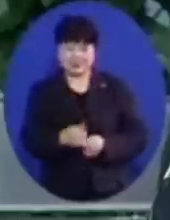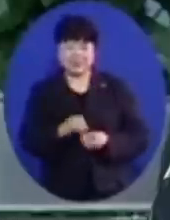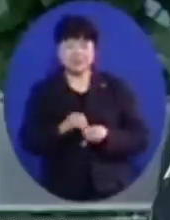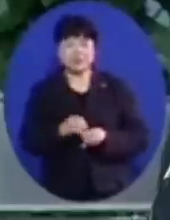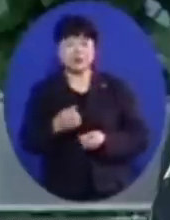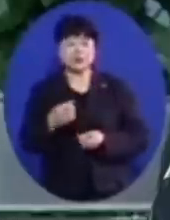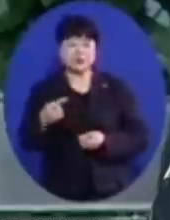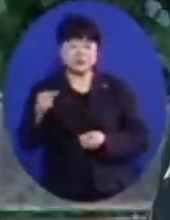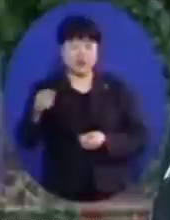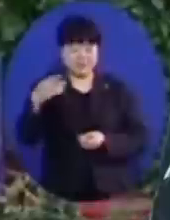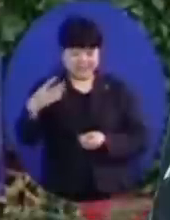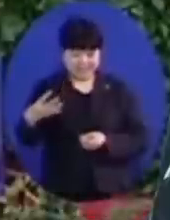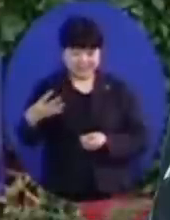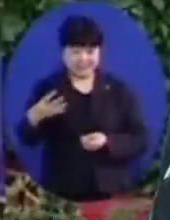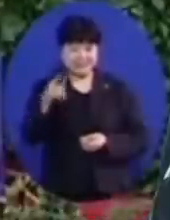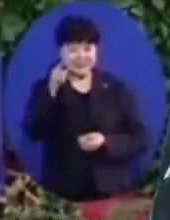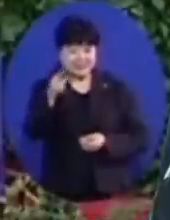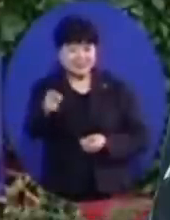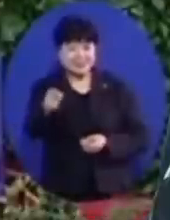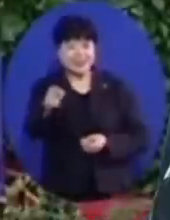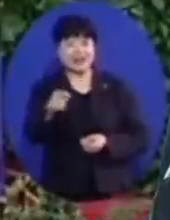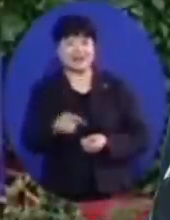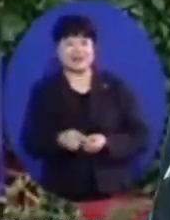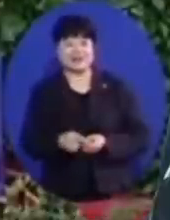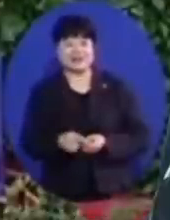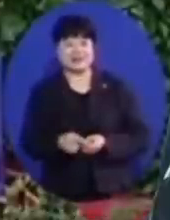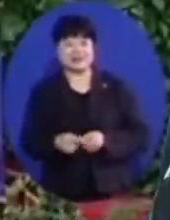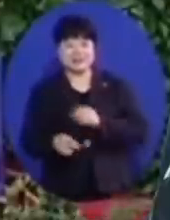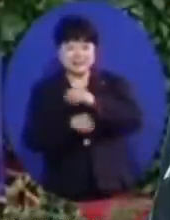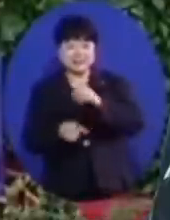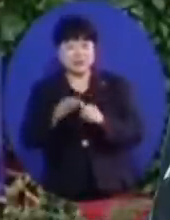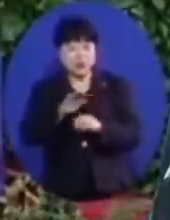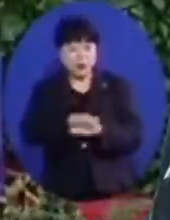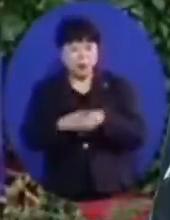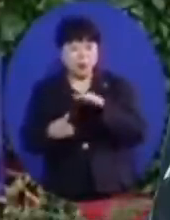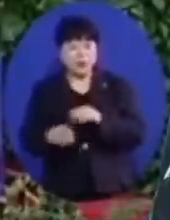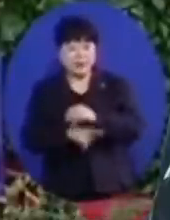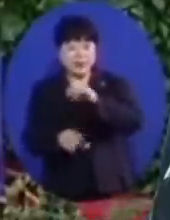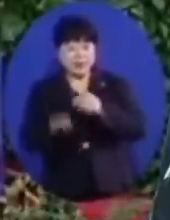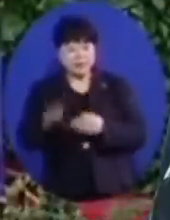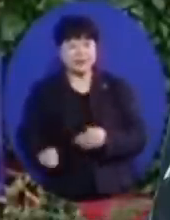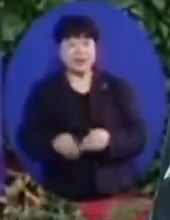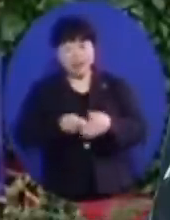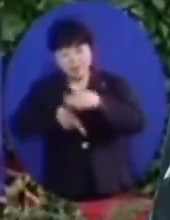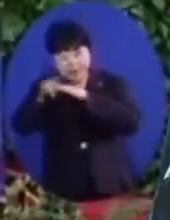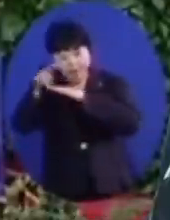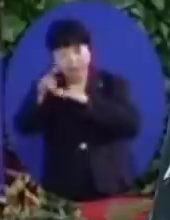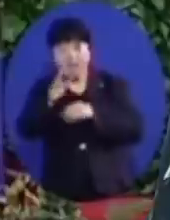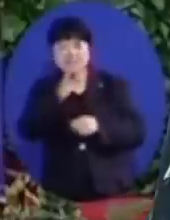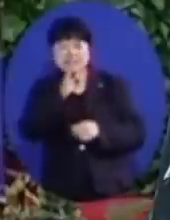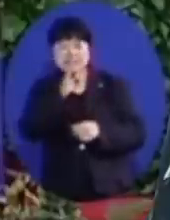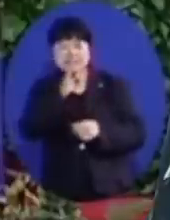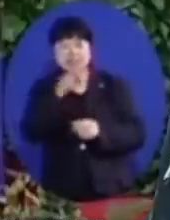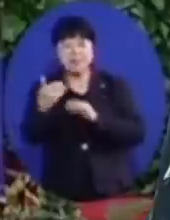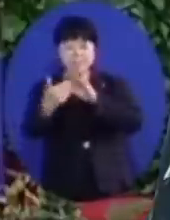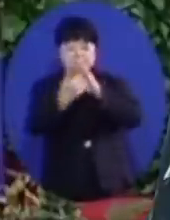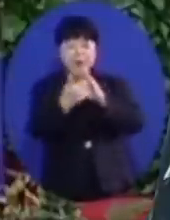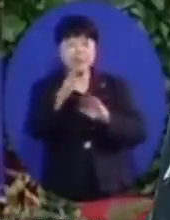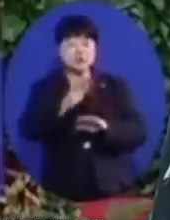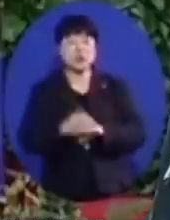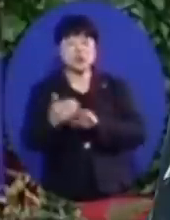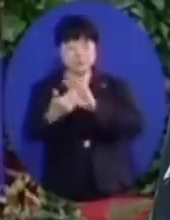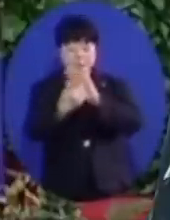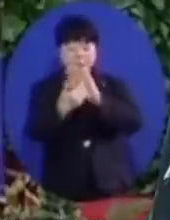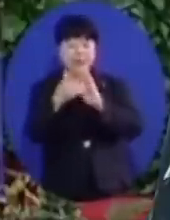시편 91편 4절에 그가 눈을 거의 깃으로 덮으시리니 내가 그의 날개 아래 피하리로다 그의 진실함은 방패와 손